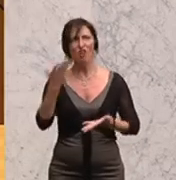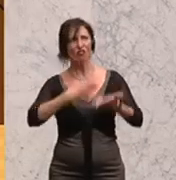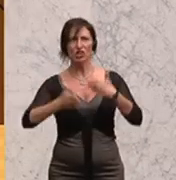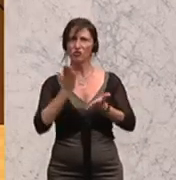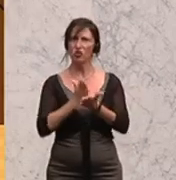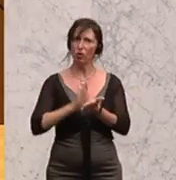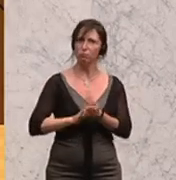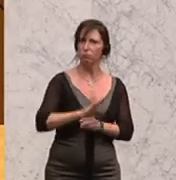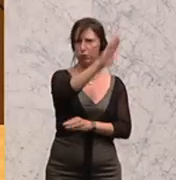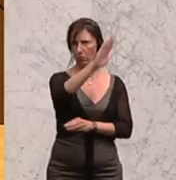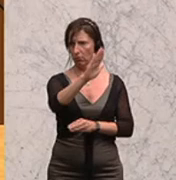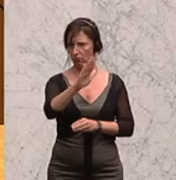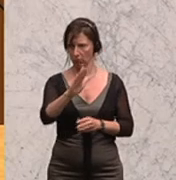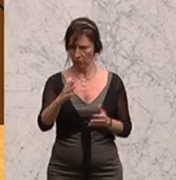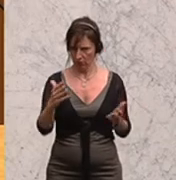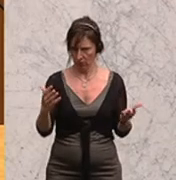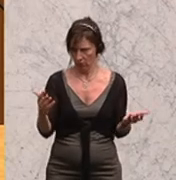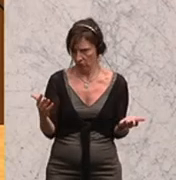absolut ungerechtfertigt.